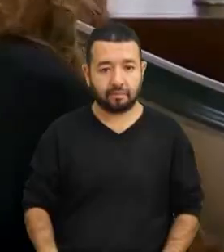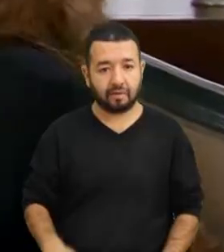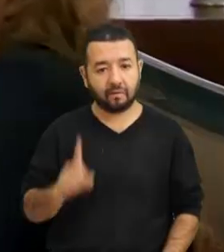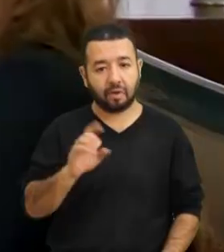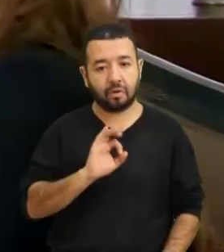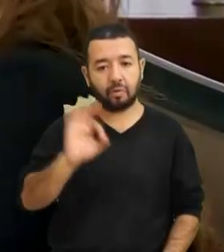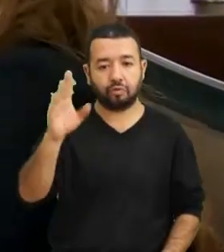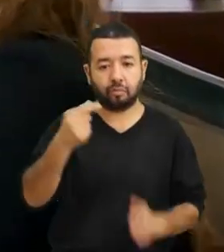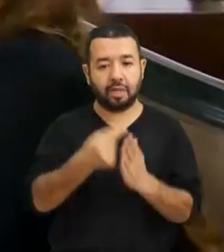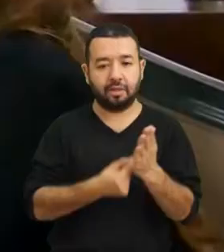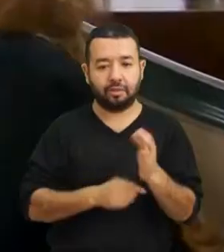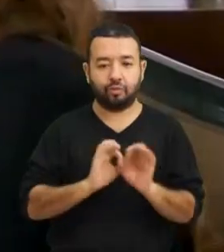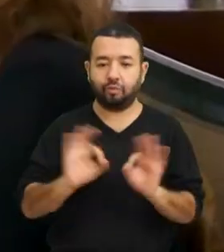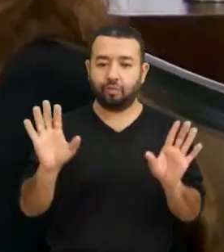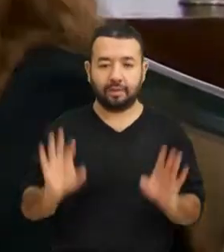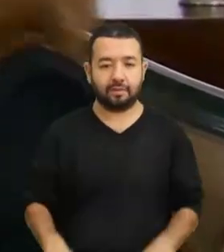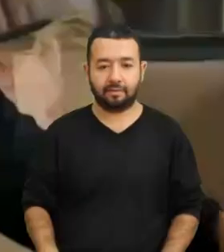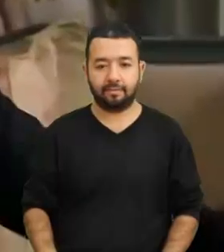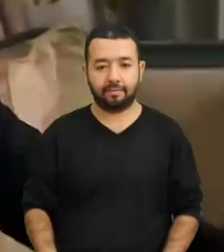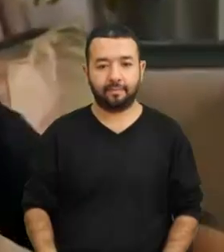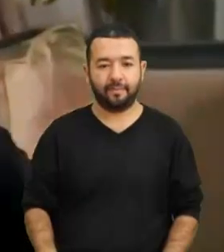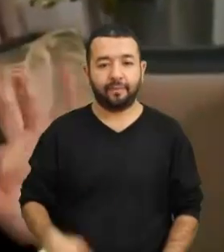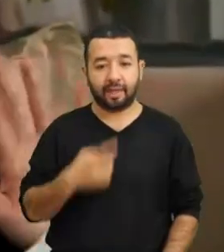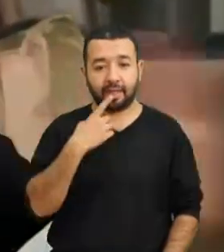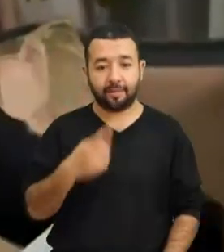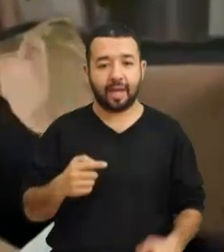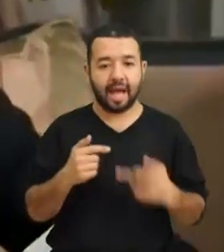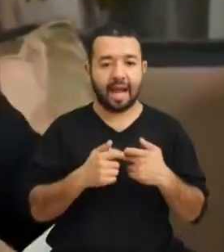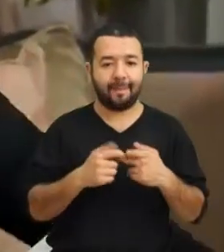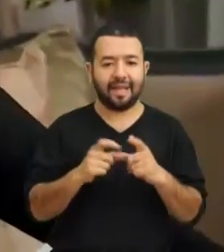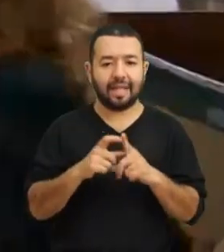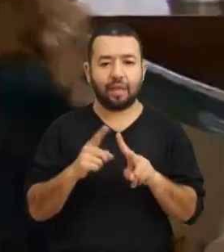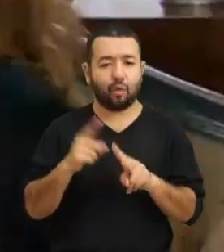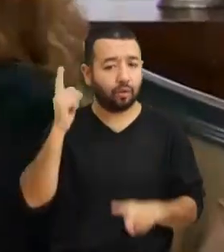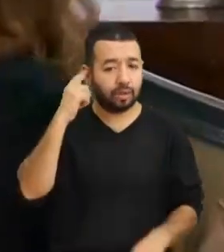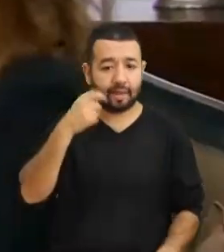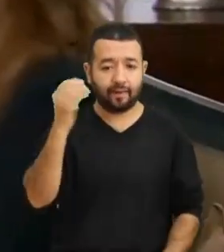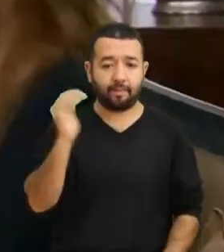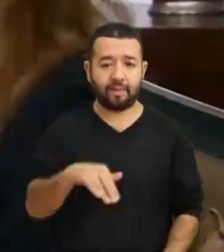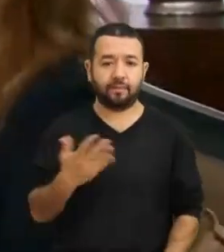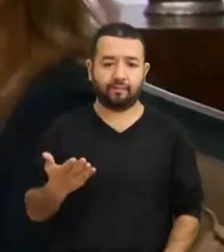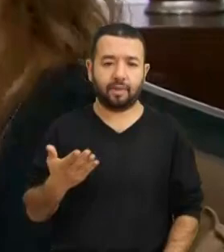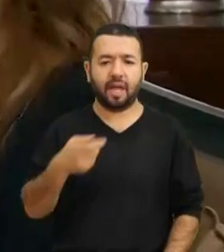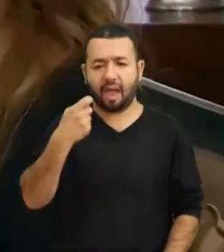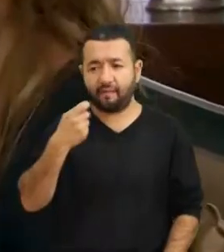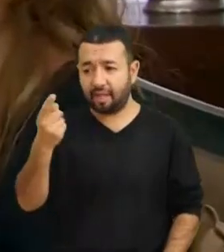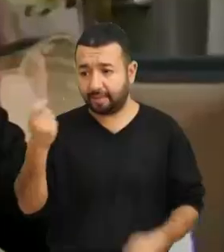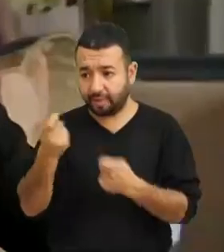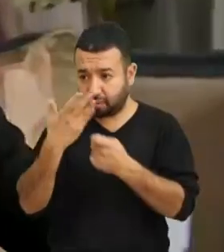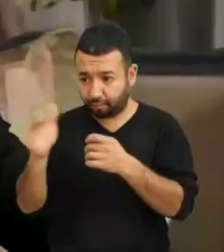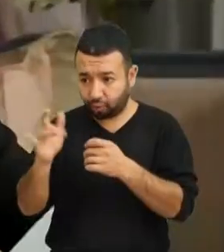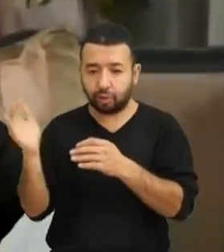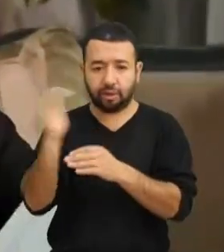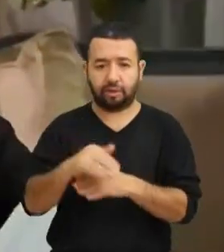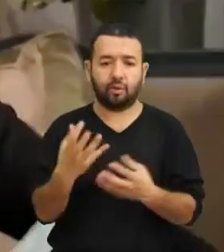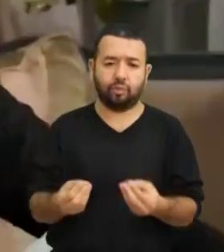Vallahi muhteşem bir liste olmuş hayatım gerçekten. Değil mi? Robert De Niro kesin gelir diyorum. Tabii ya çekimi falan yoksa muhakkak burada o.